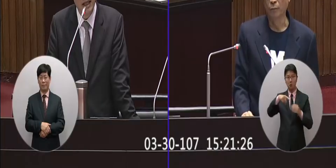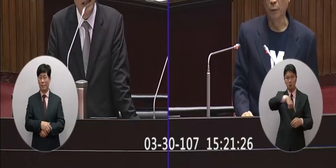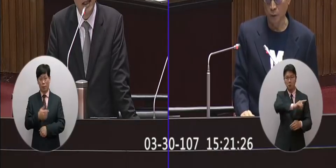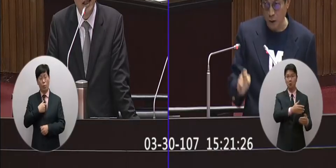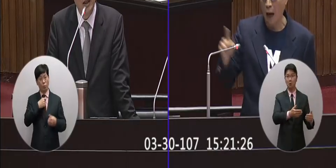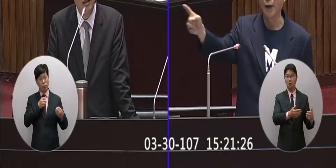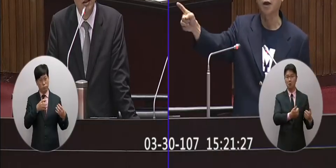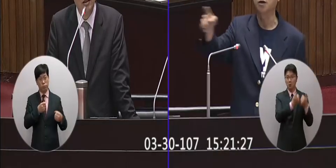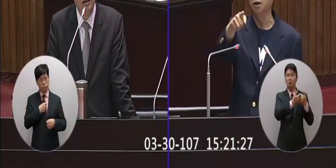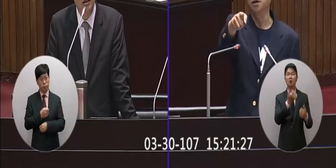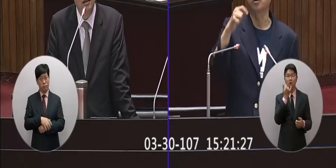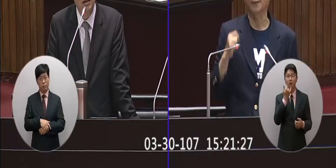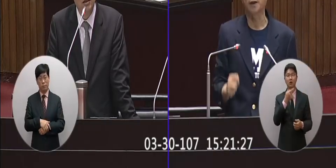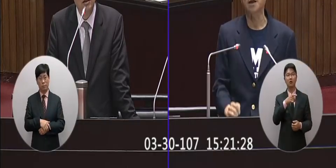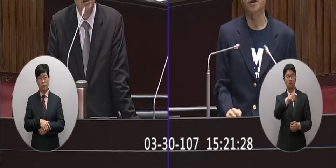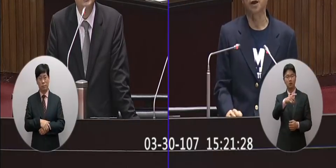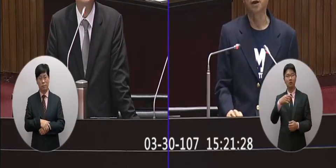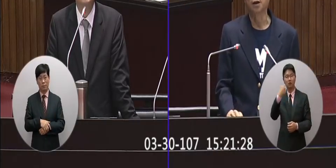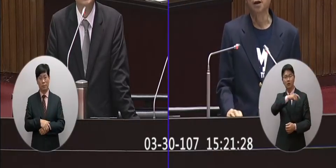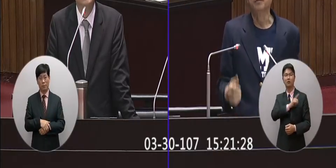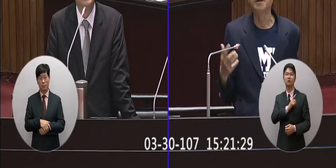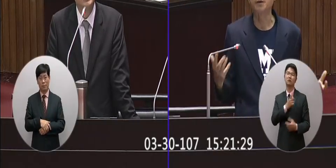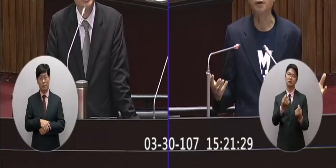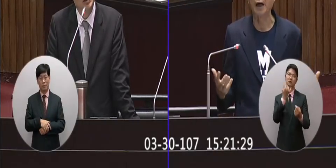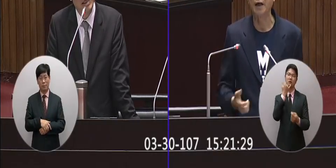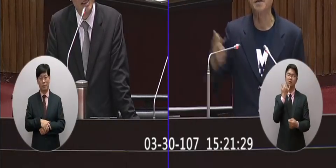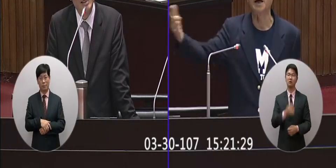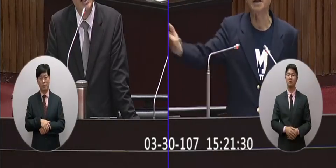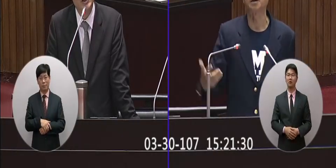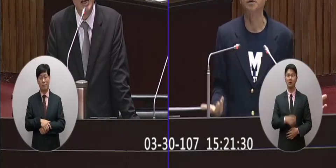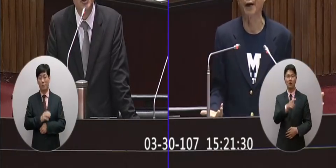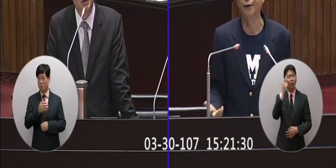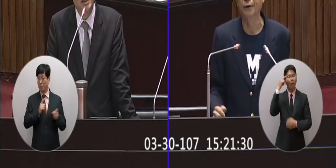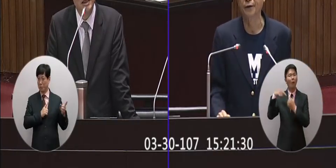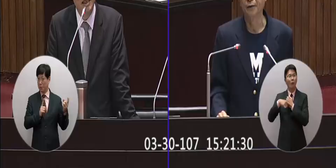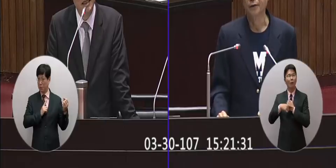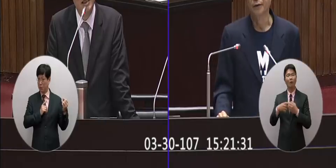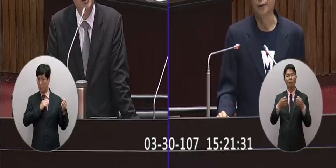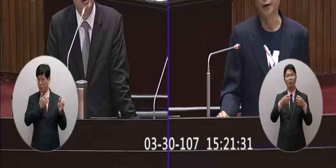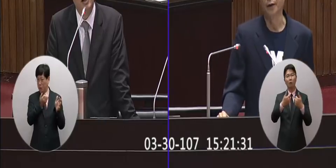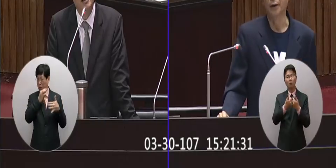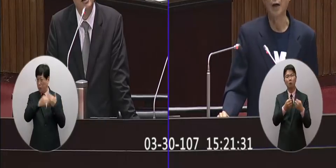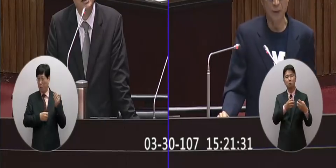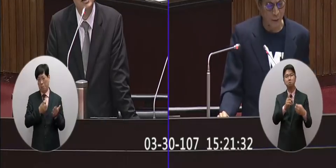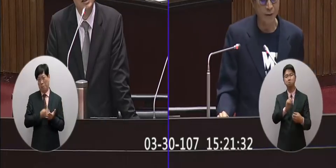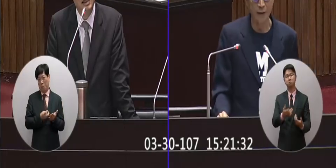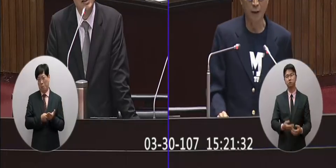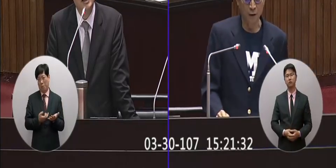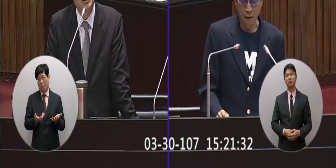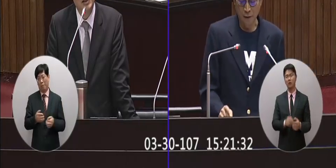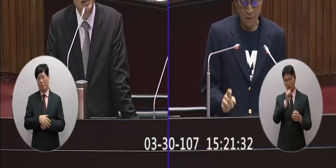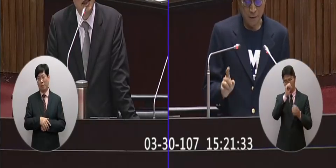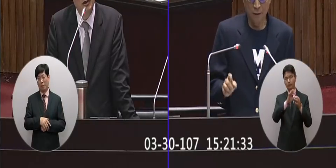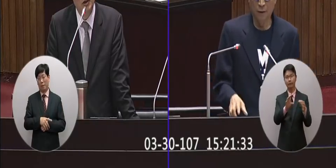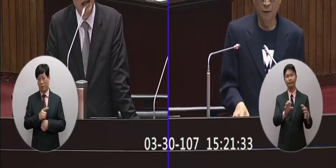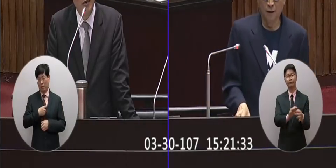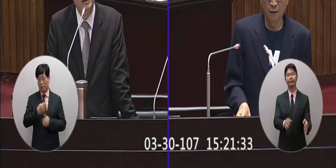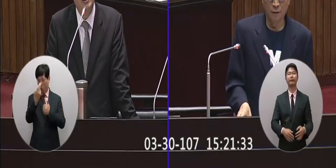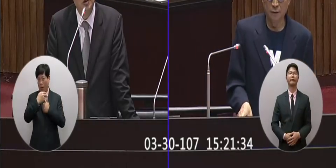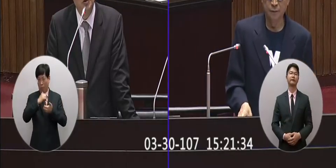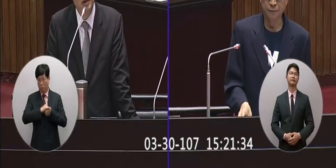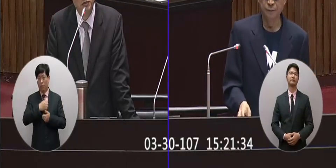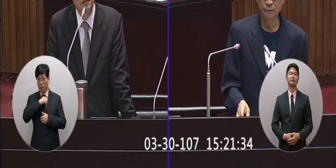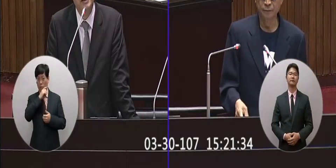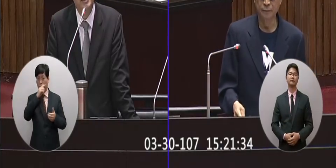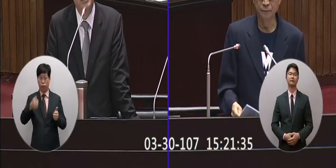们要跟他谈呢、 啊。你谈啊，你嘴巴在讲。你怎么谈？ 但是他有设前提嘛？ 哎，没关系、啊。 他接受，他要求台